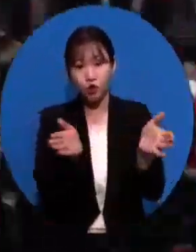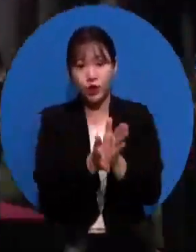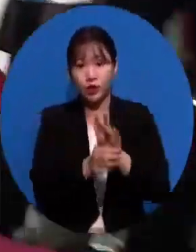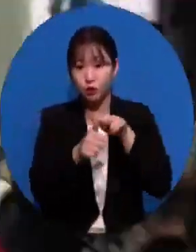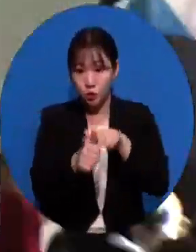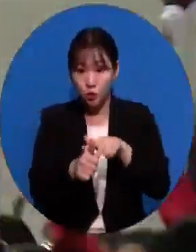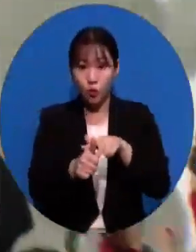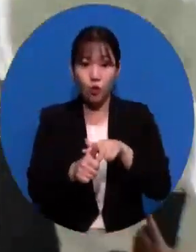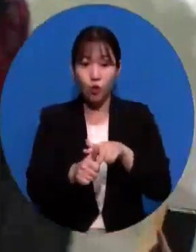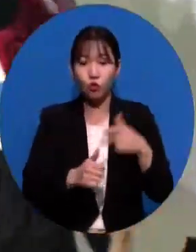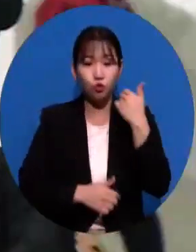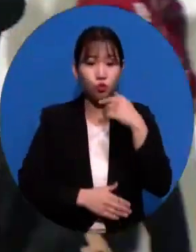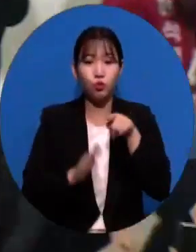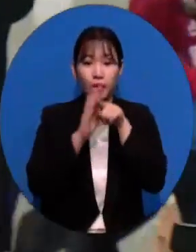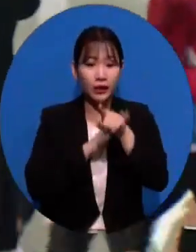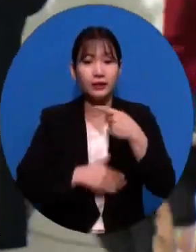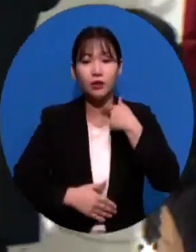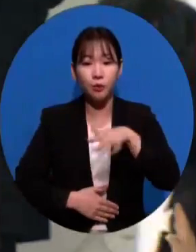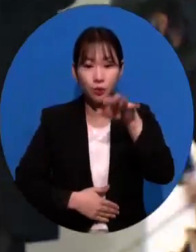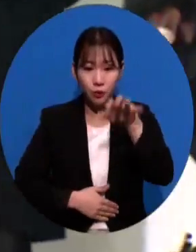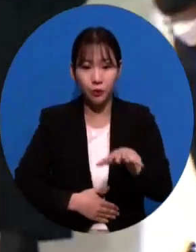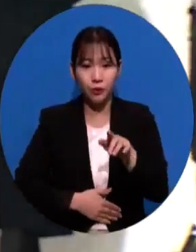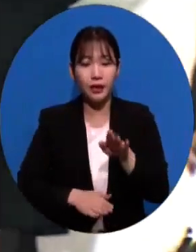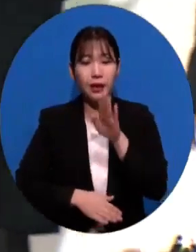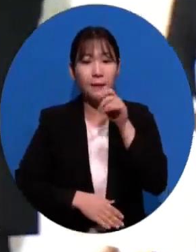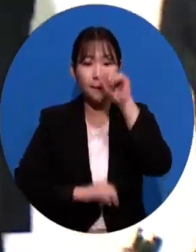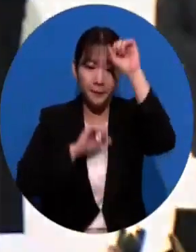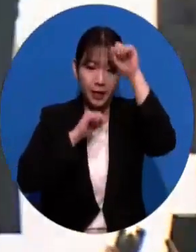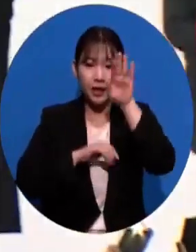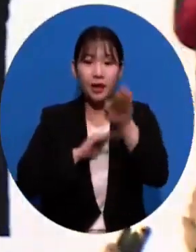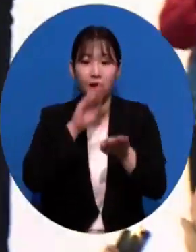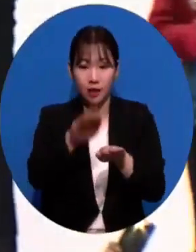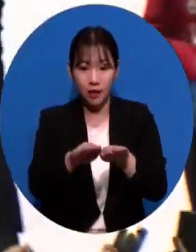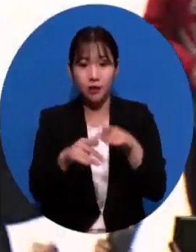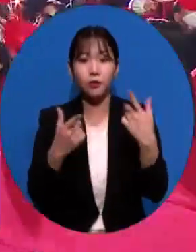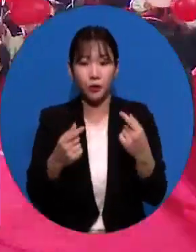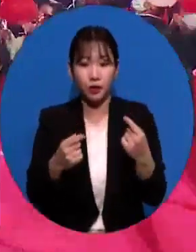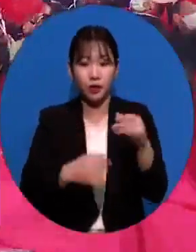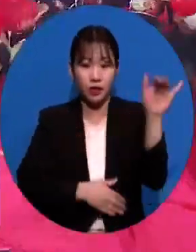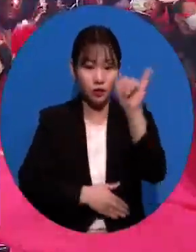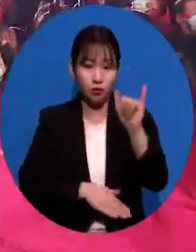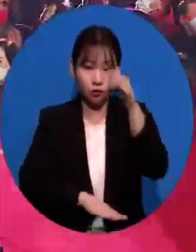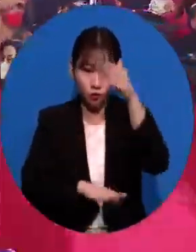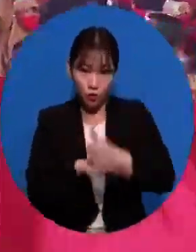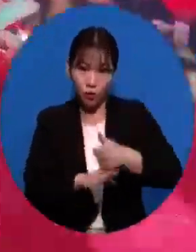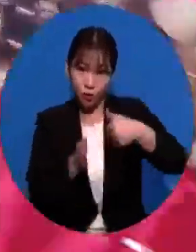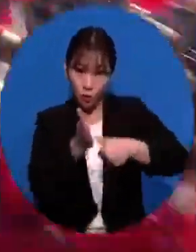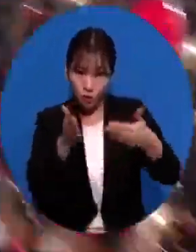가지 못했던 곳에 발을 디딘 겁니다. 윤 당선인이 전국 최종 득표율